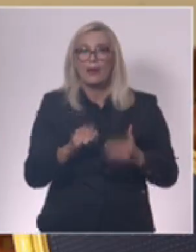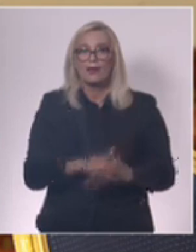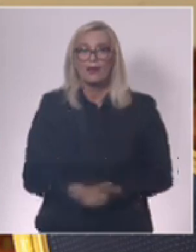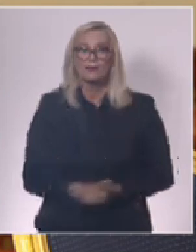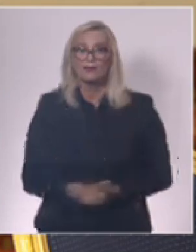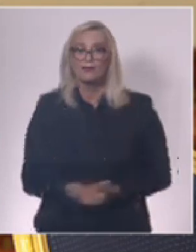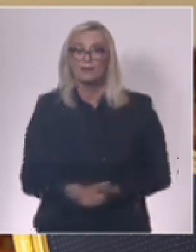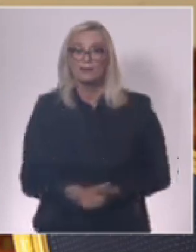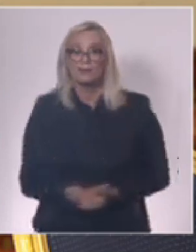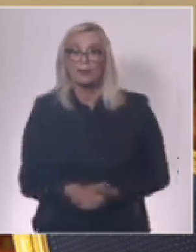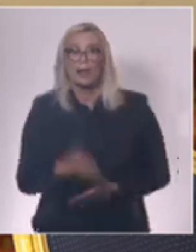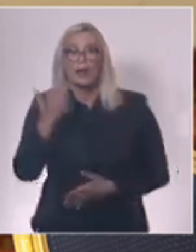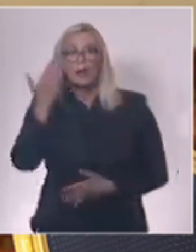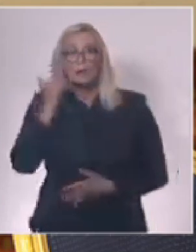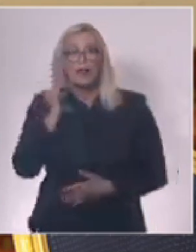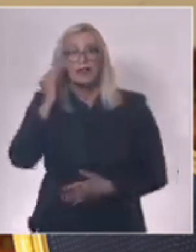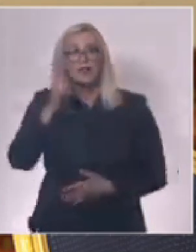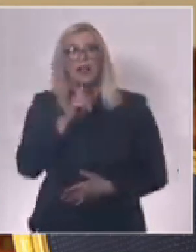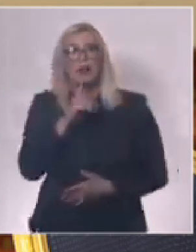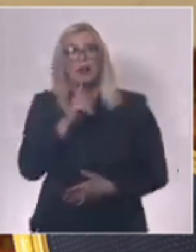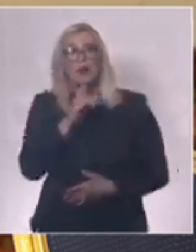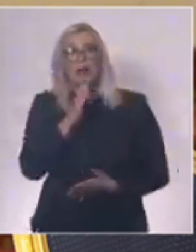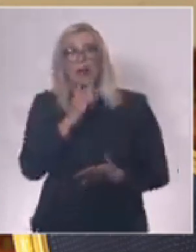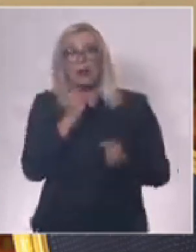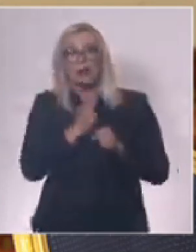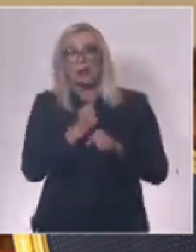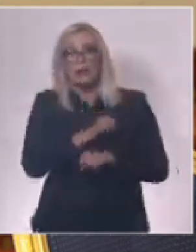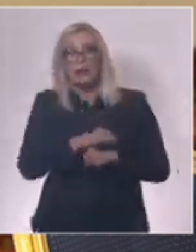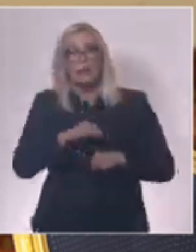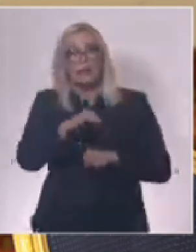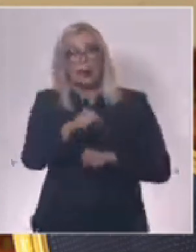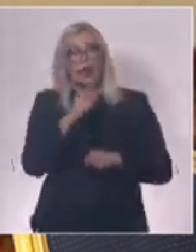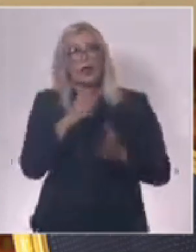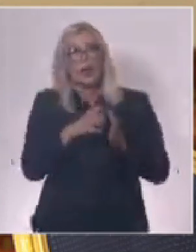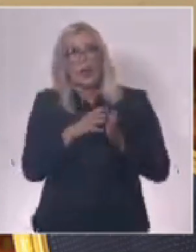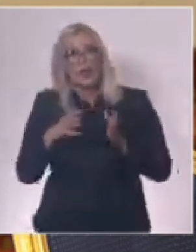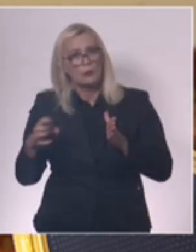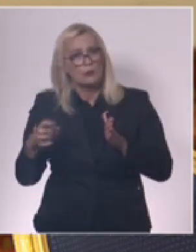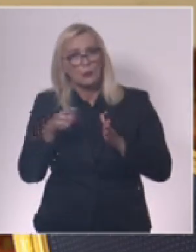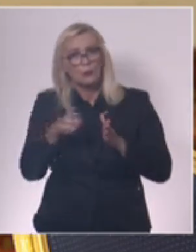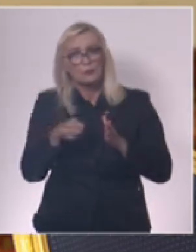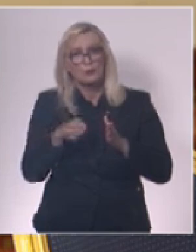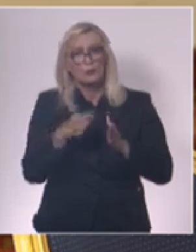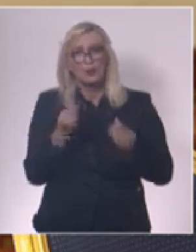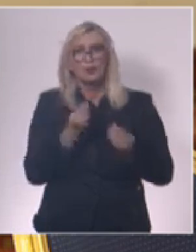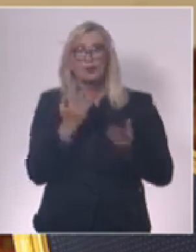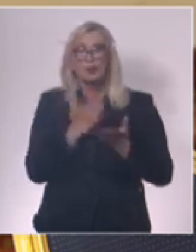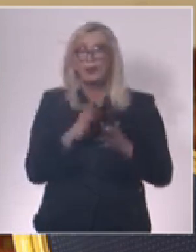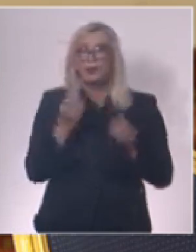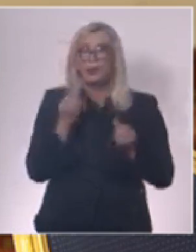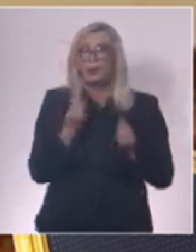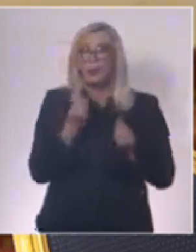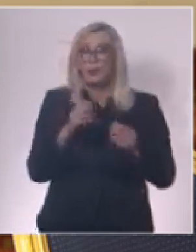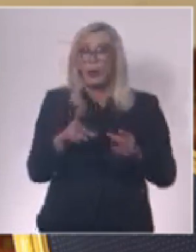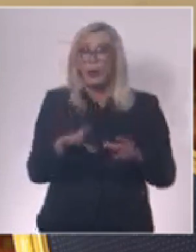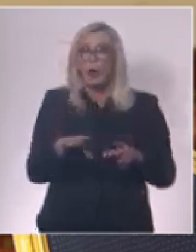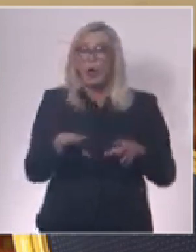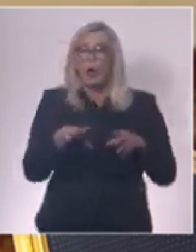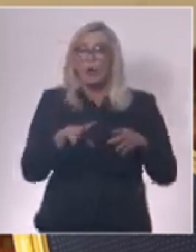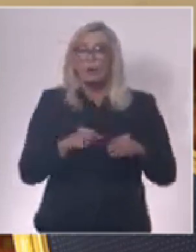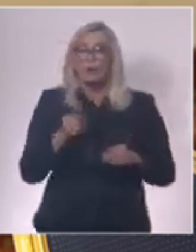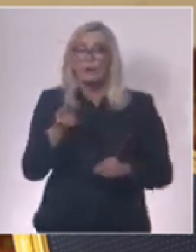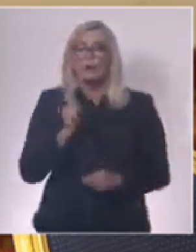на минатата влада. Дали ќе го продолжите, бидејќи беше многу добро прифатено од бизнисмените со кои што знам дека сте во добри